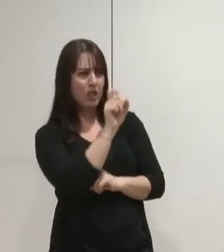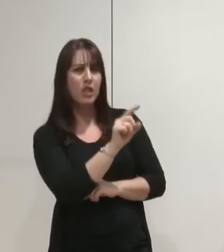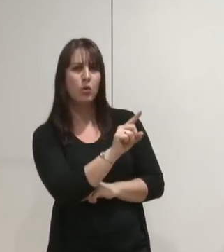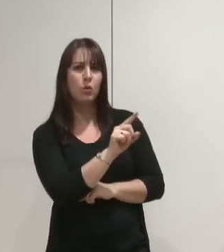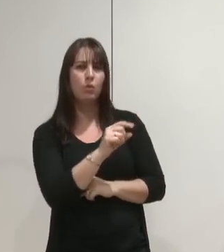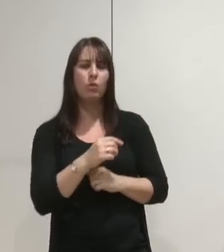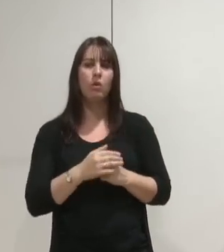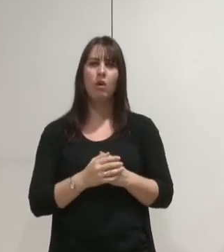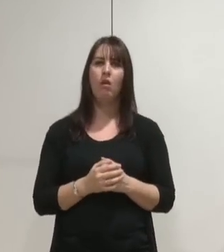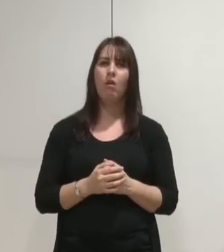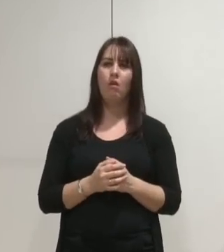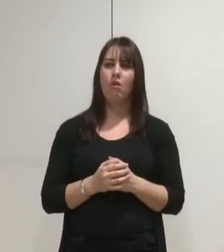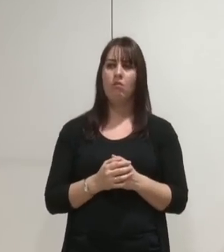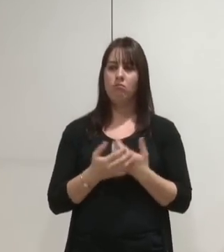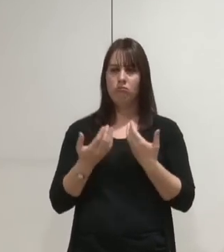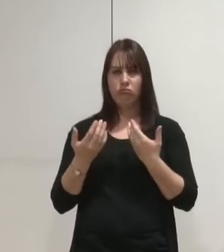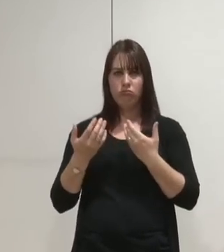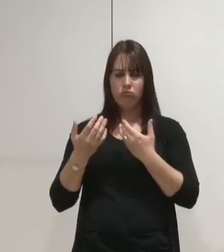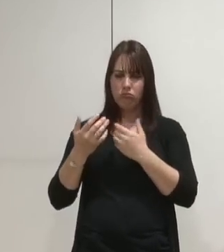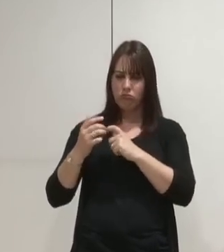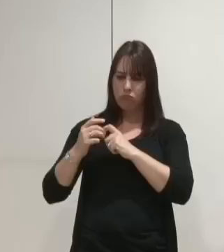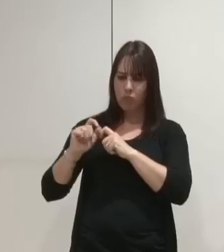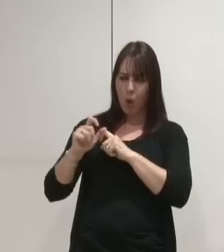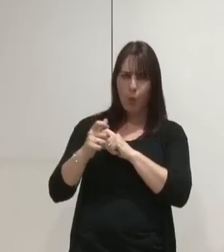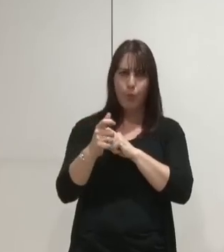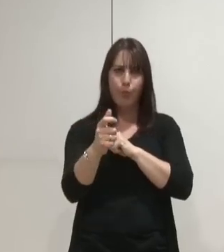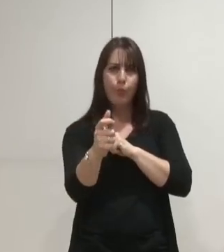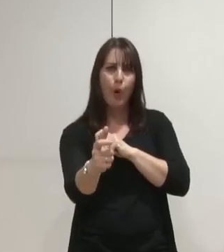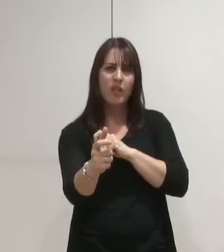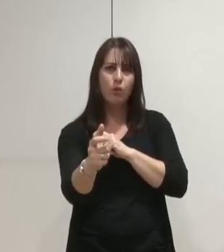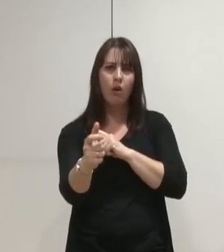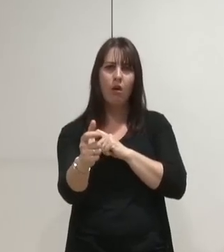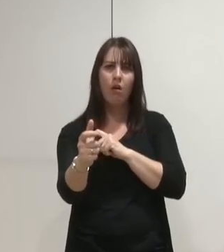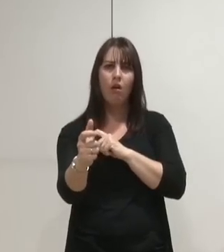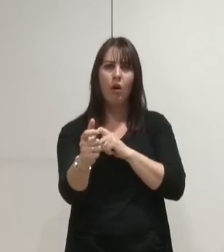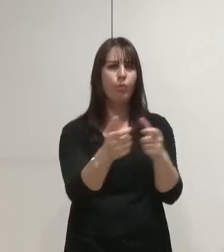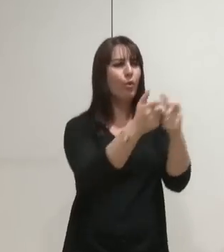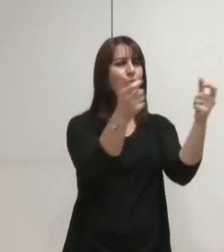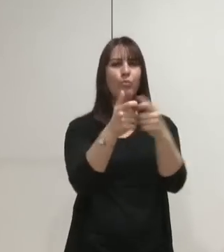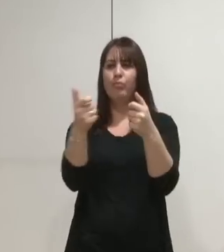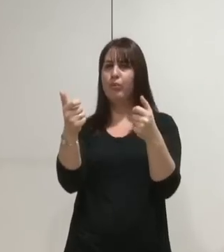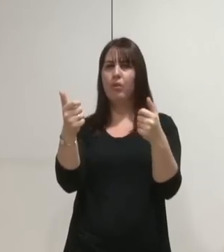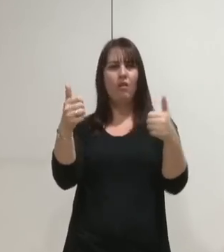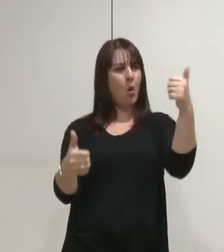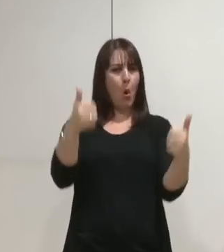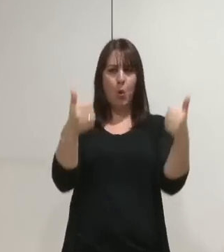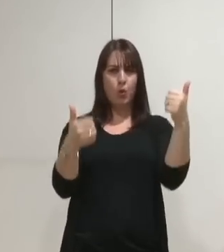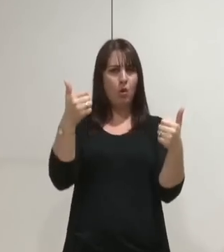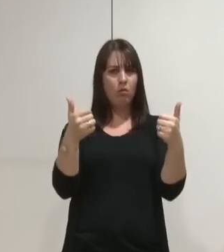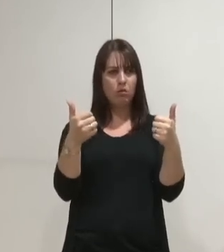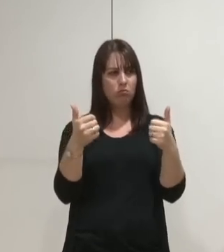demander quelle procédure de mise en concurrence vous avez